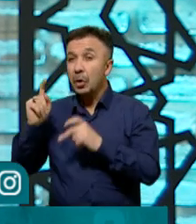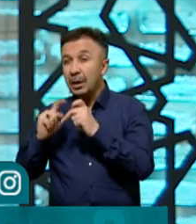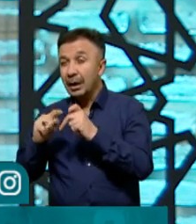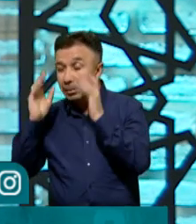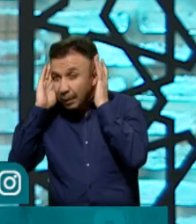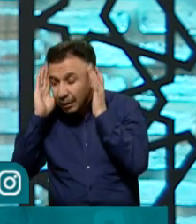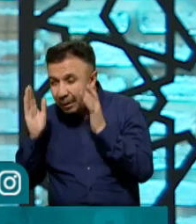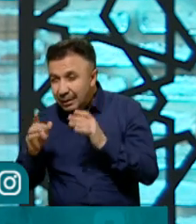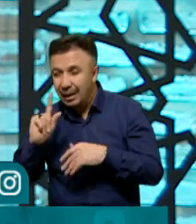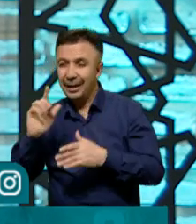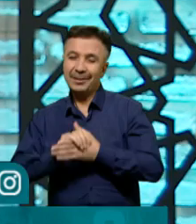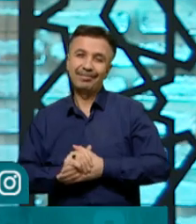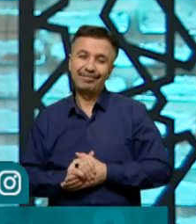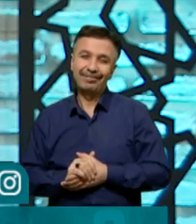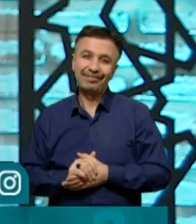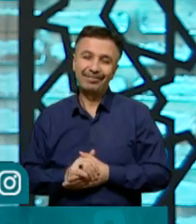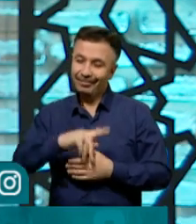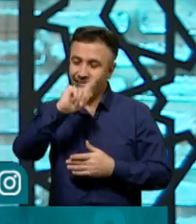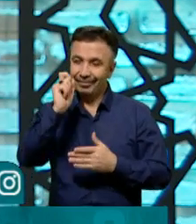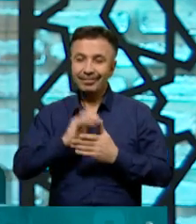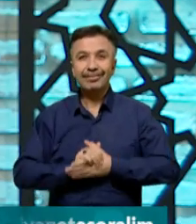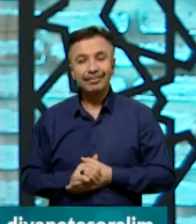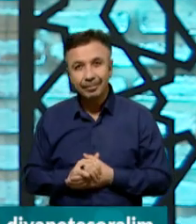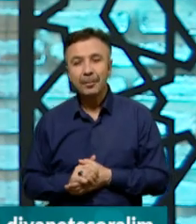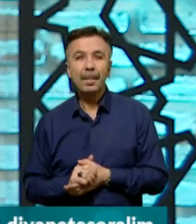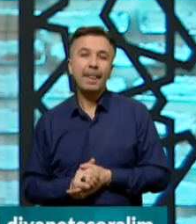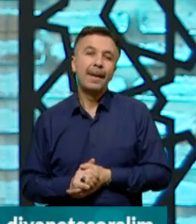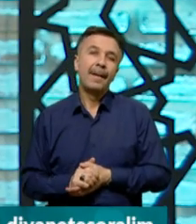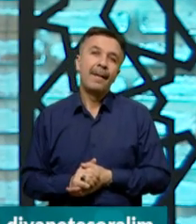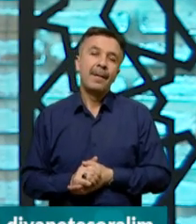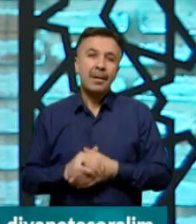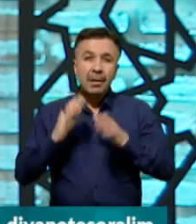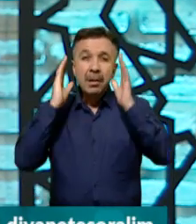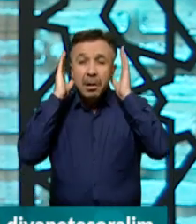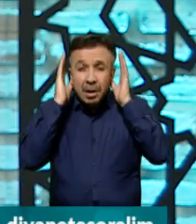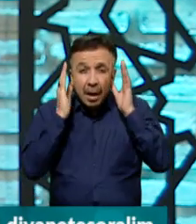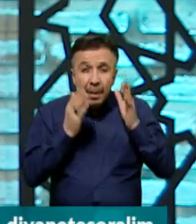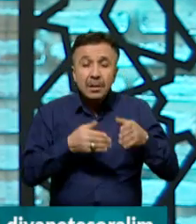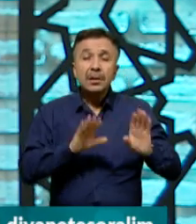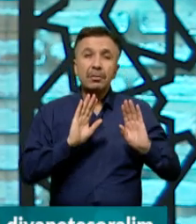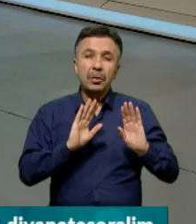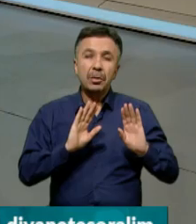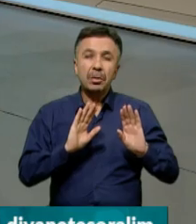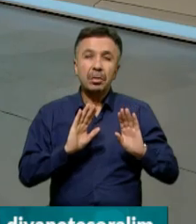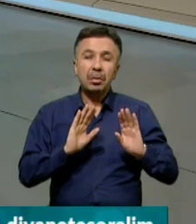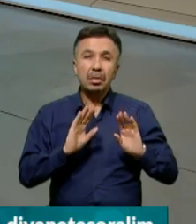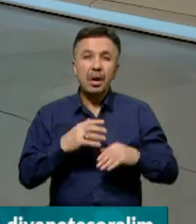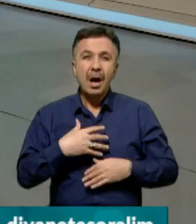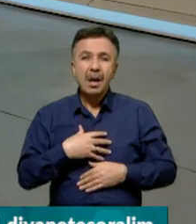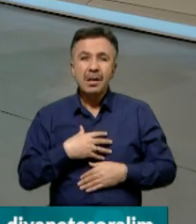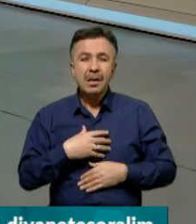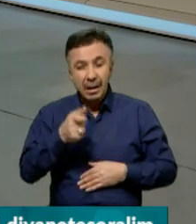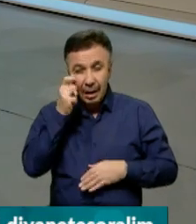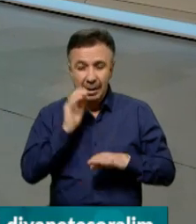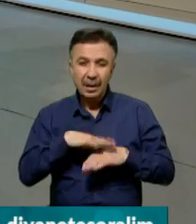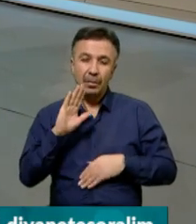Malatya'da selam olsun. Hayırlı, bereketli akşamlar diliyorum sizlere. Namaz kılmıyor. Pek bir takım dini hassasiyetleri yok ama öbür taraftan